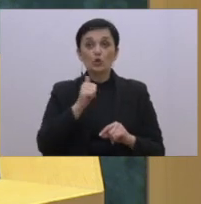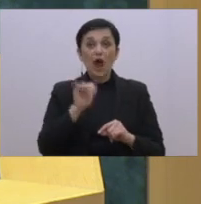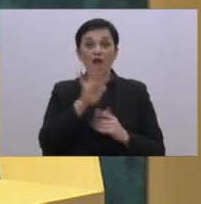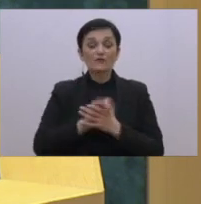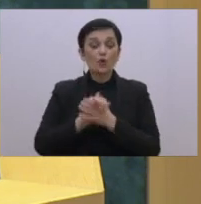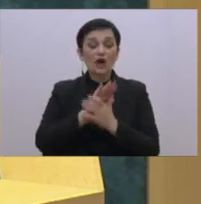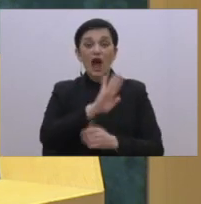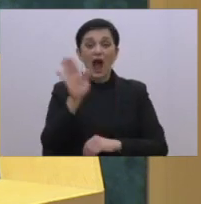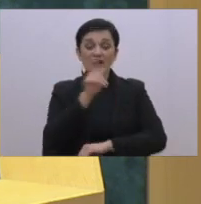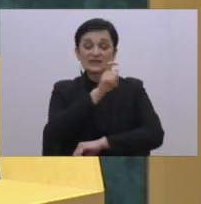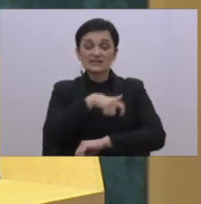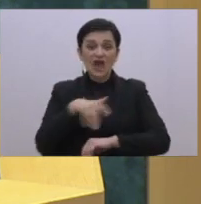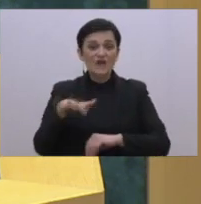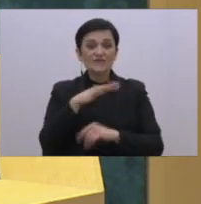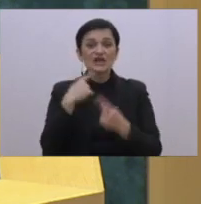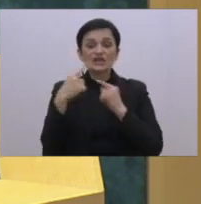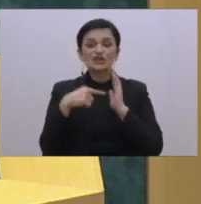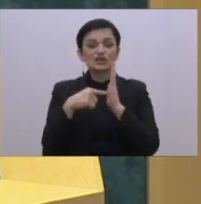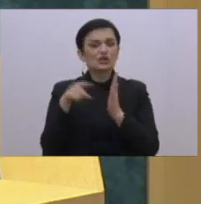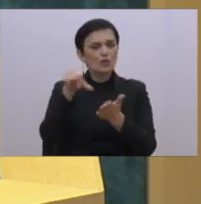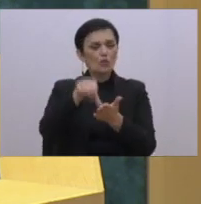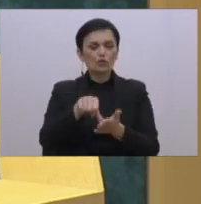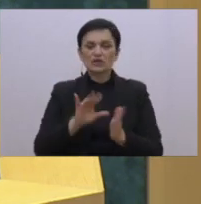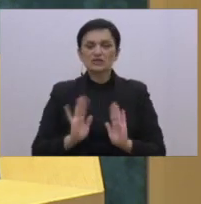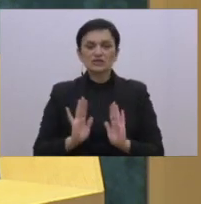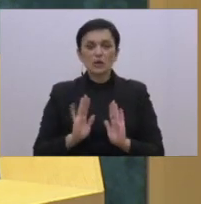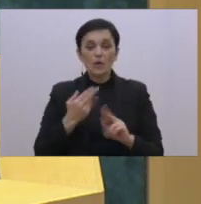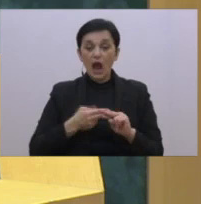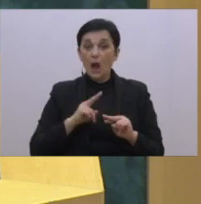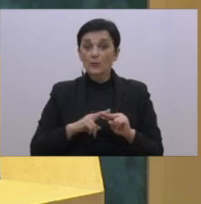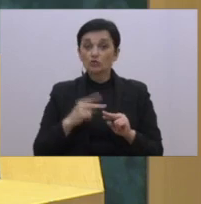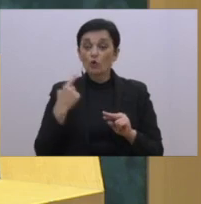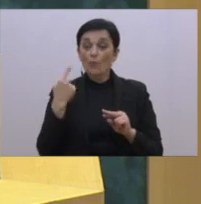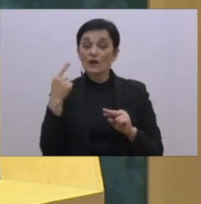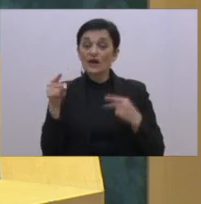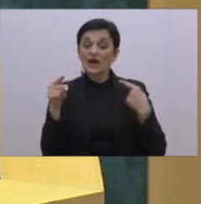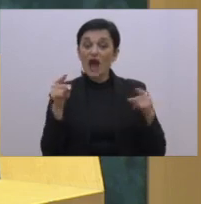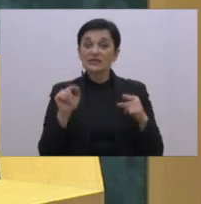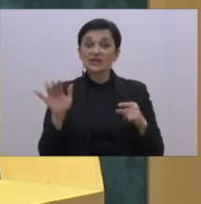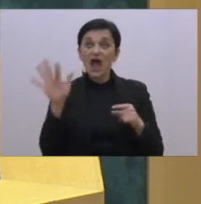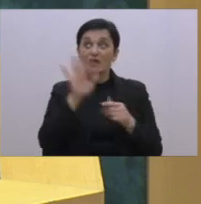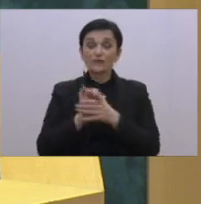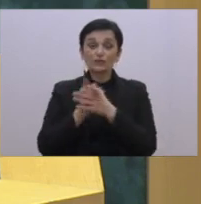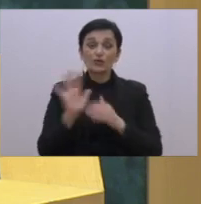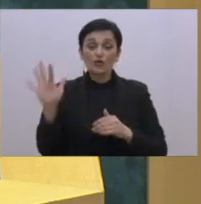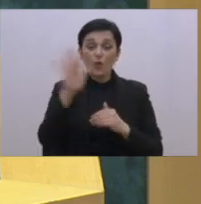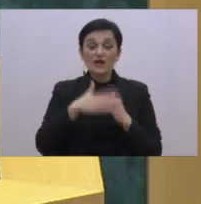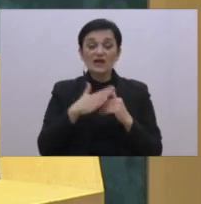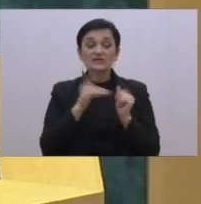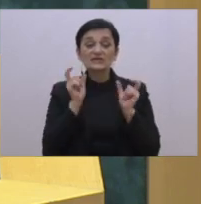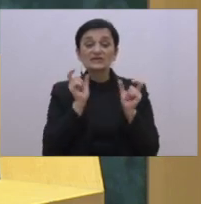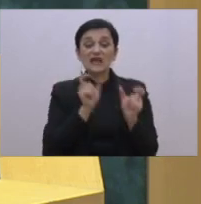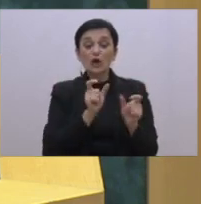ევროკავშირის არაწევრი ქვეყანა, ამ დისკუსიაში არ მონაწილეობს. ამიტომ განსხვავებით ევროკავშირის წევრი ქვეყნებისგან, სანქციების დაწესების